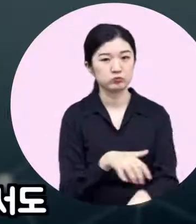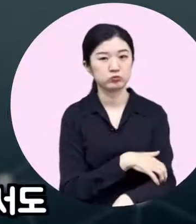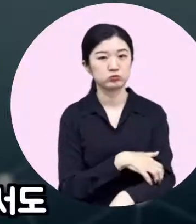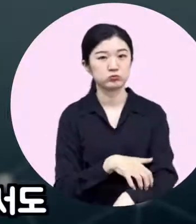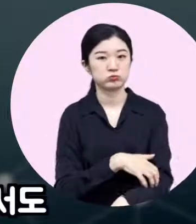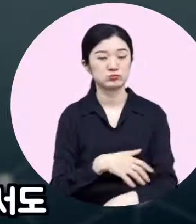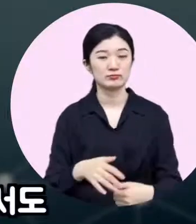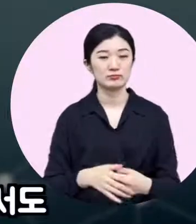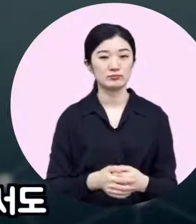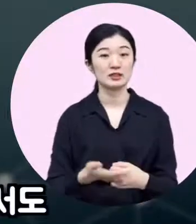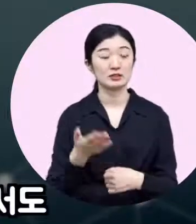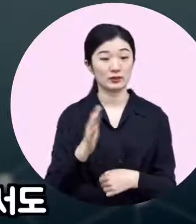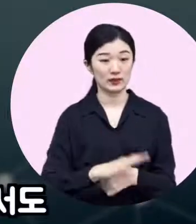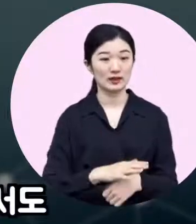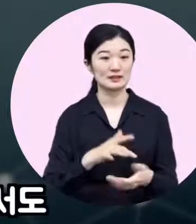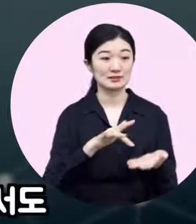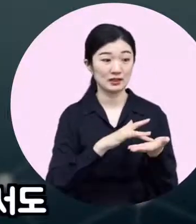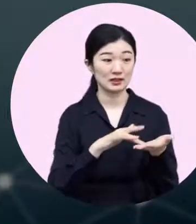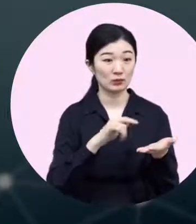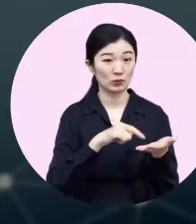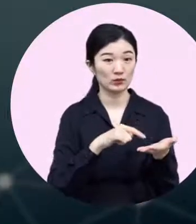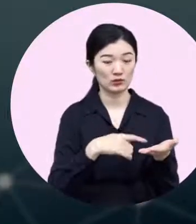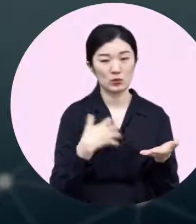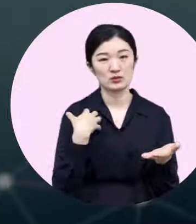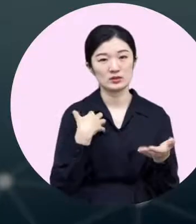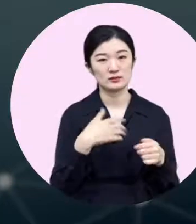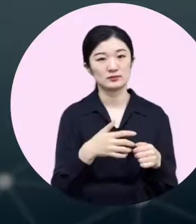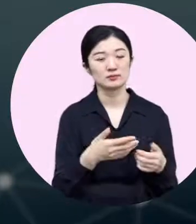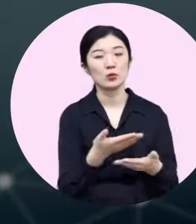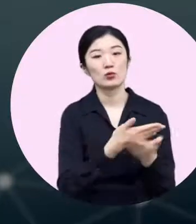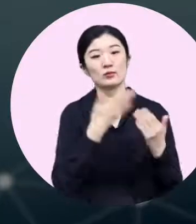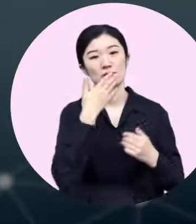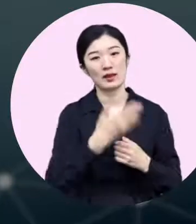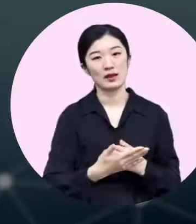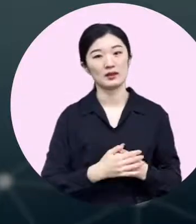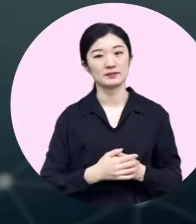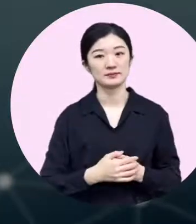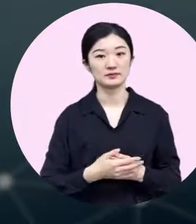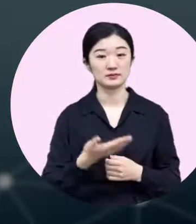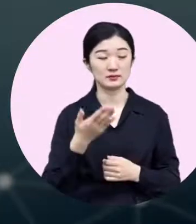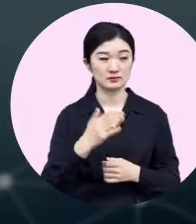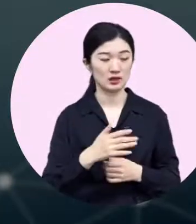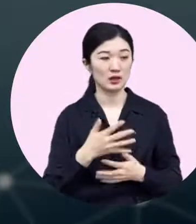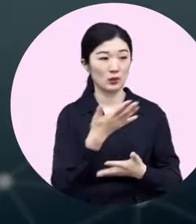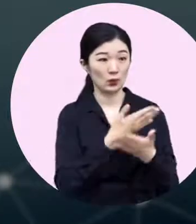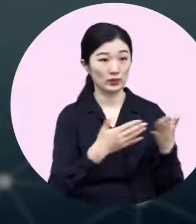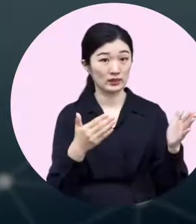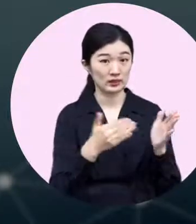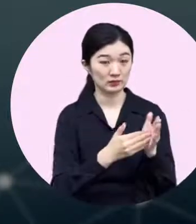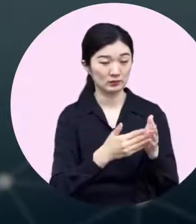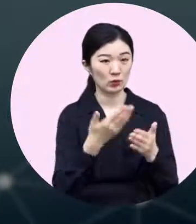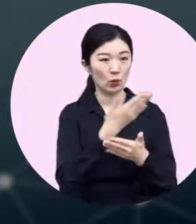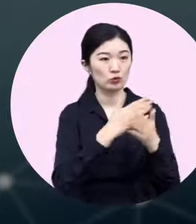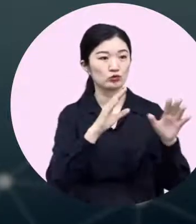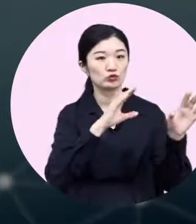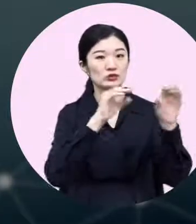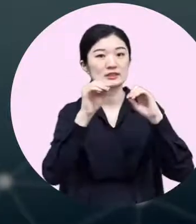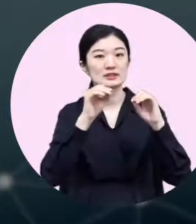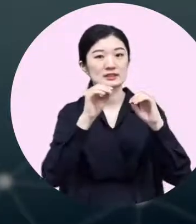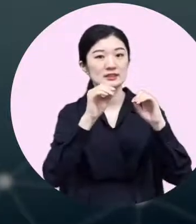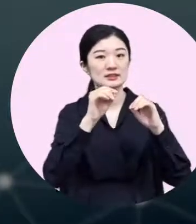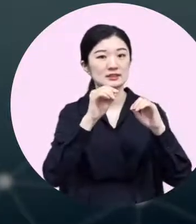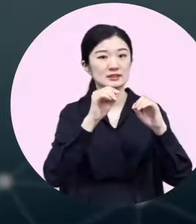공유를 할 수는 있다. 스마트폰에서도 그렇죠? 그래서 공유가 끝나면 다시 공유 중지를 눌러주시면 이렇게